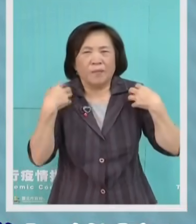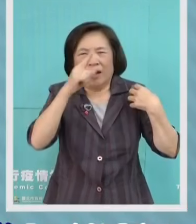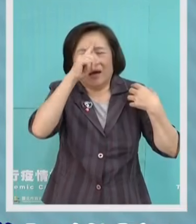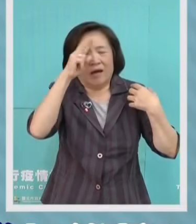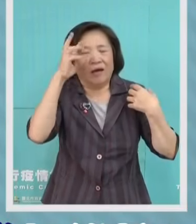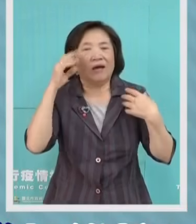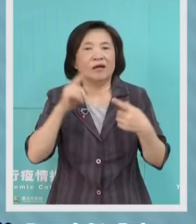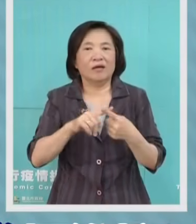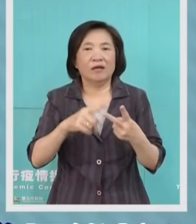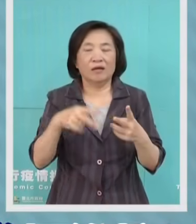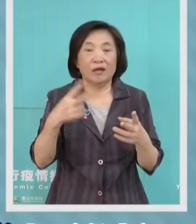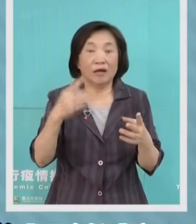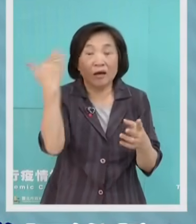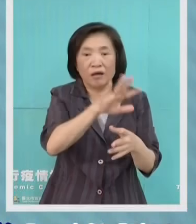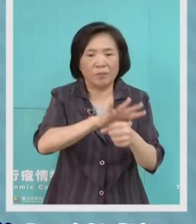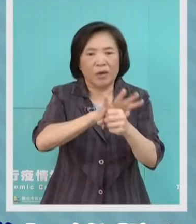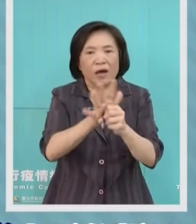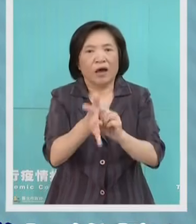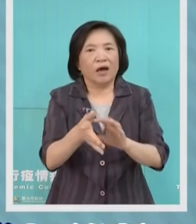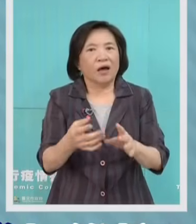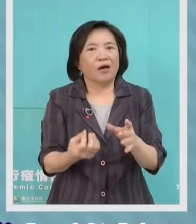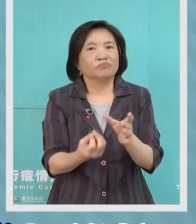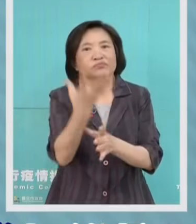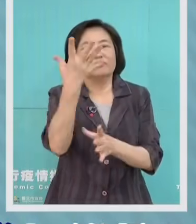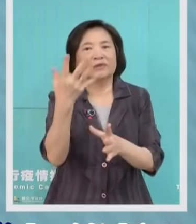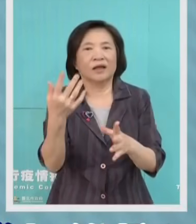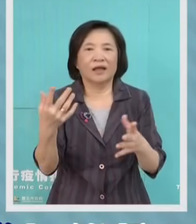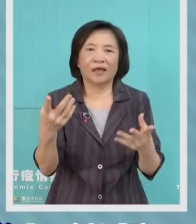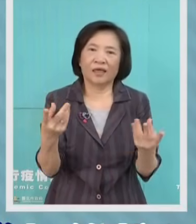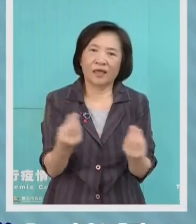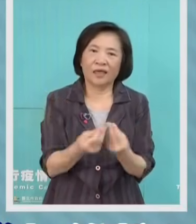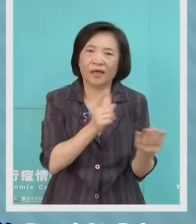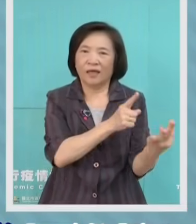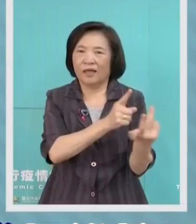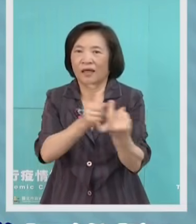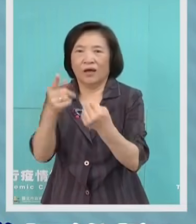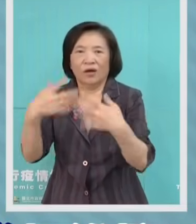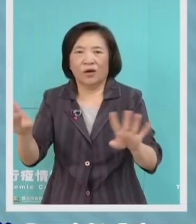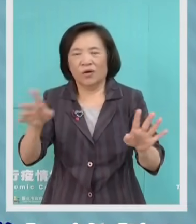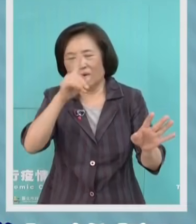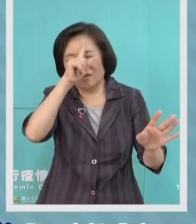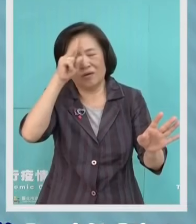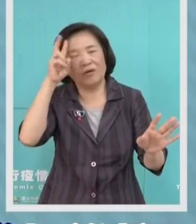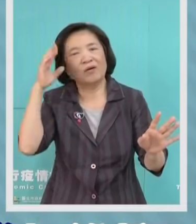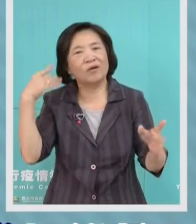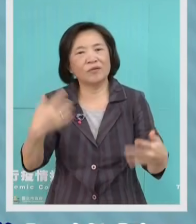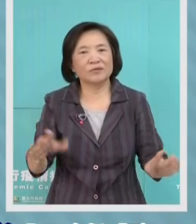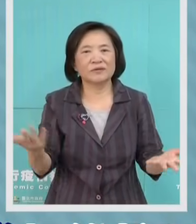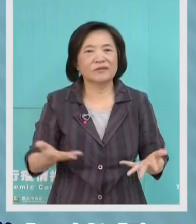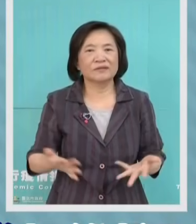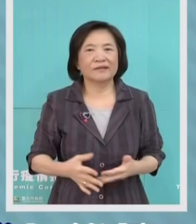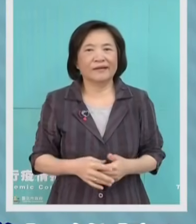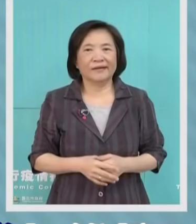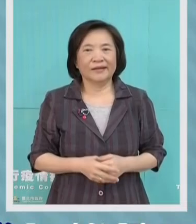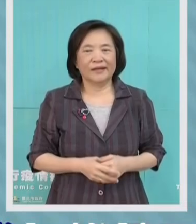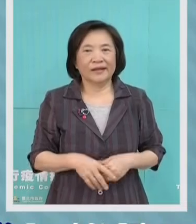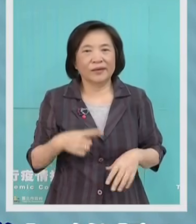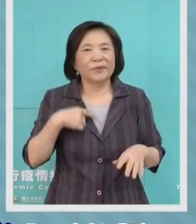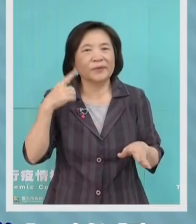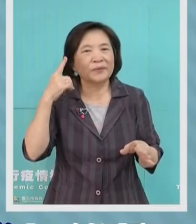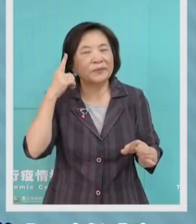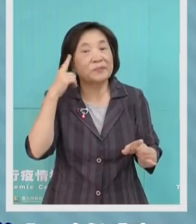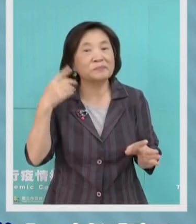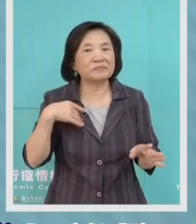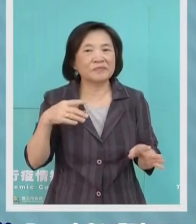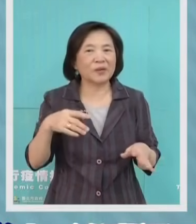哦，这个不时的一下子疫情又爆发了哈，被趋严了，我们都忙着应付啊。那我也知道，你知道